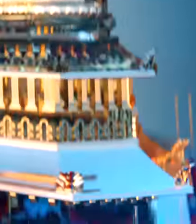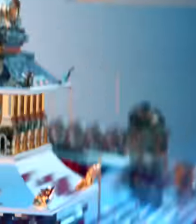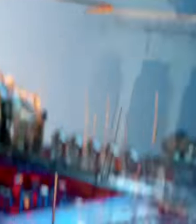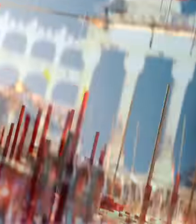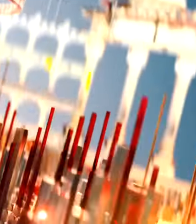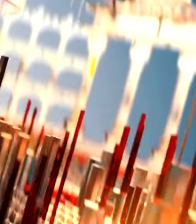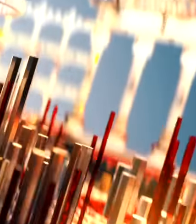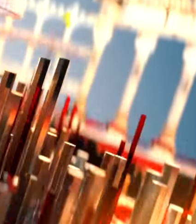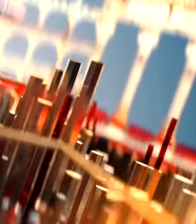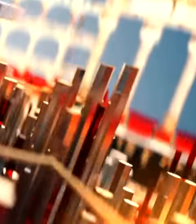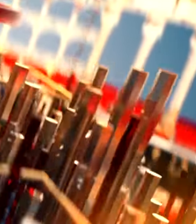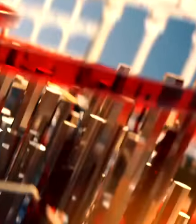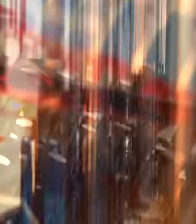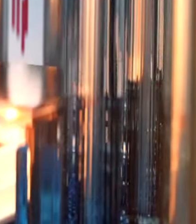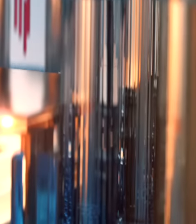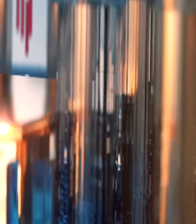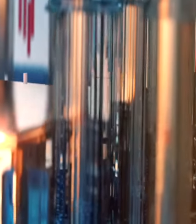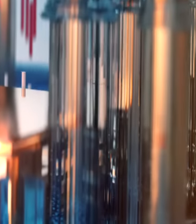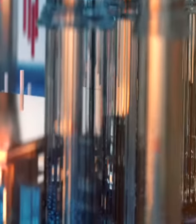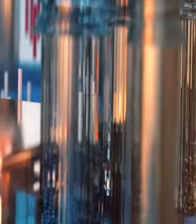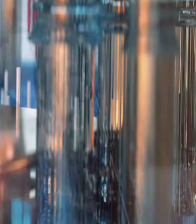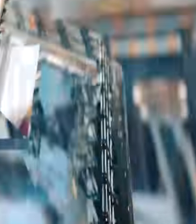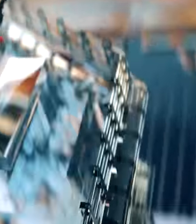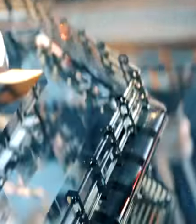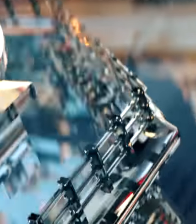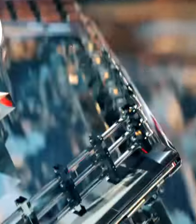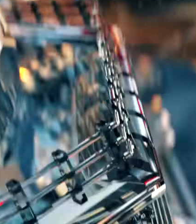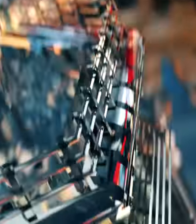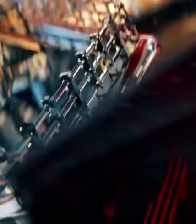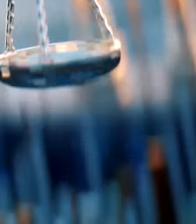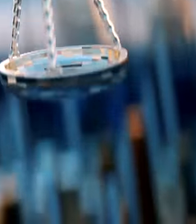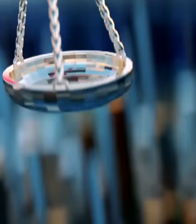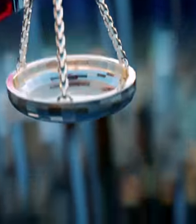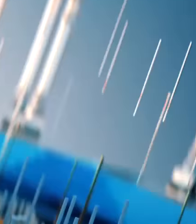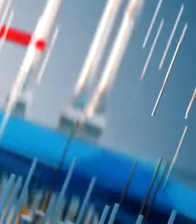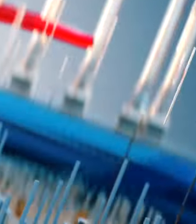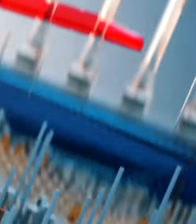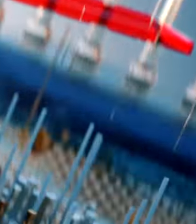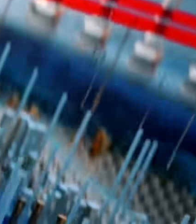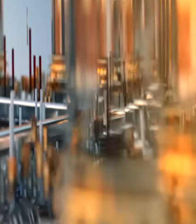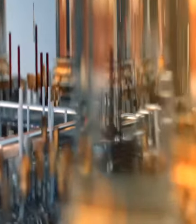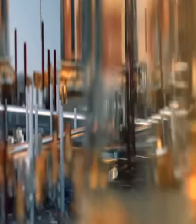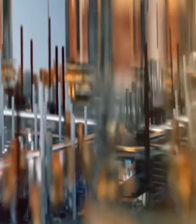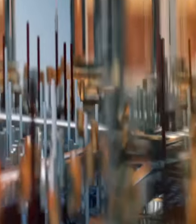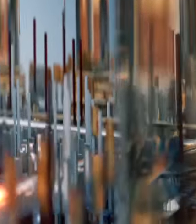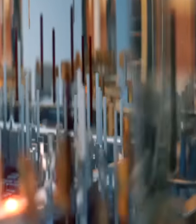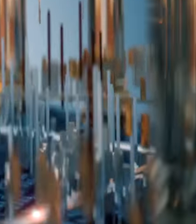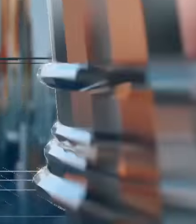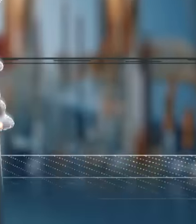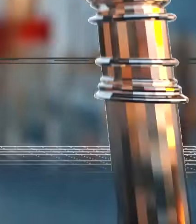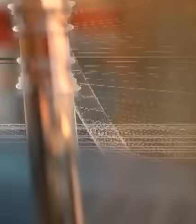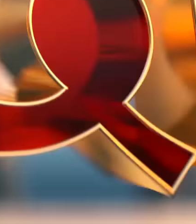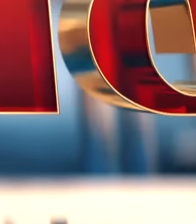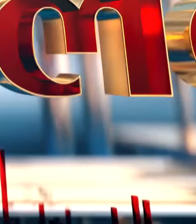अब शुरू होने जा रहा है देश का सबसे बड़ा मुकदमा आपकी अदालत रजत